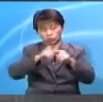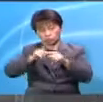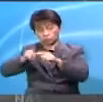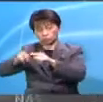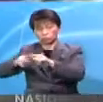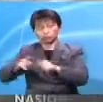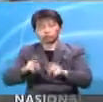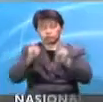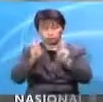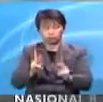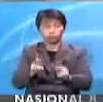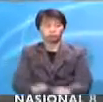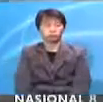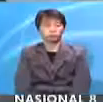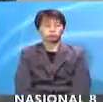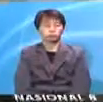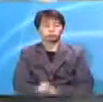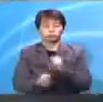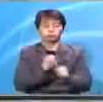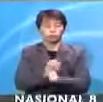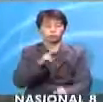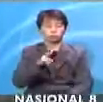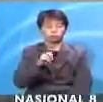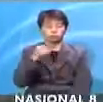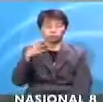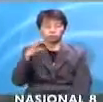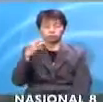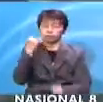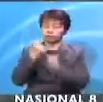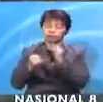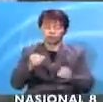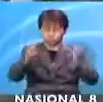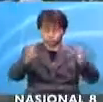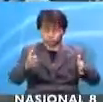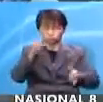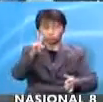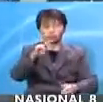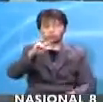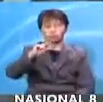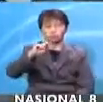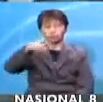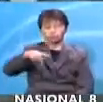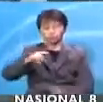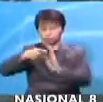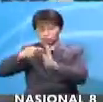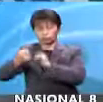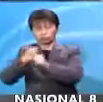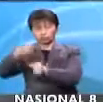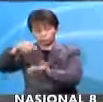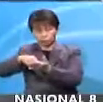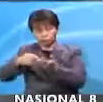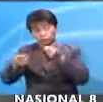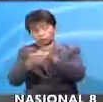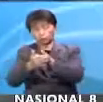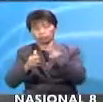lapisan tahun 2014 adalah tahun terakhir dalam fasa 2 gtv Bermuda tahun ini sehingga